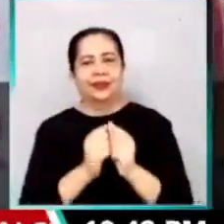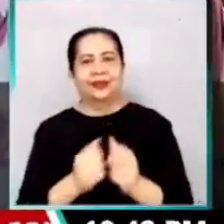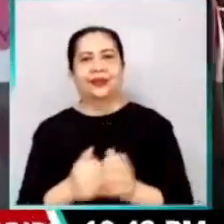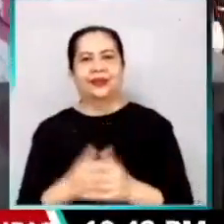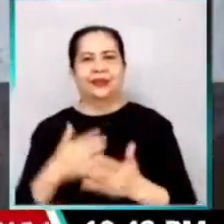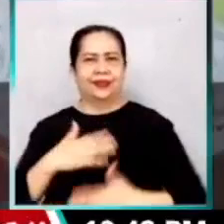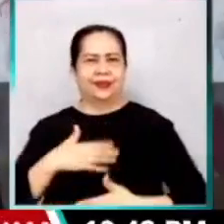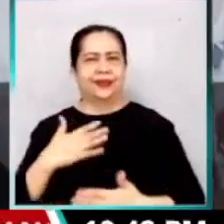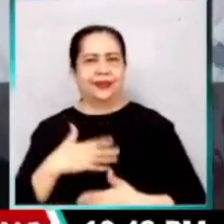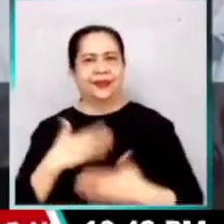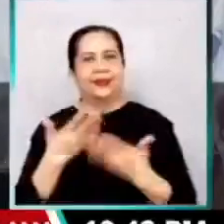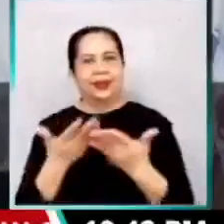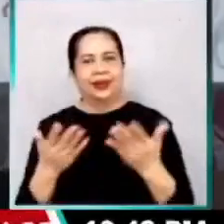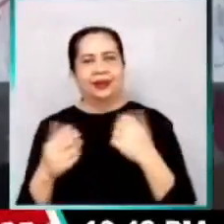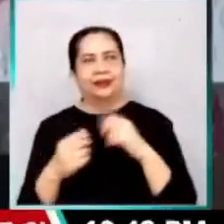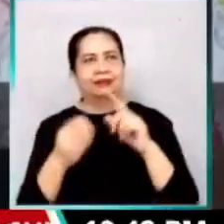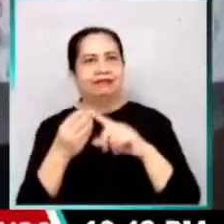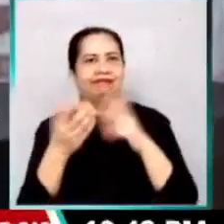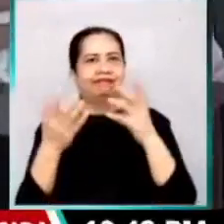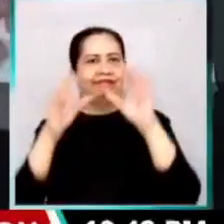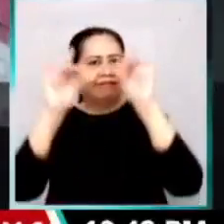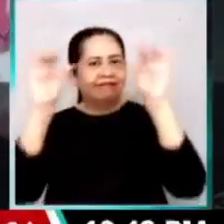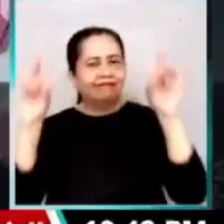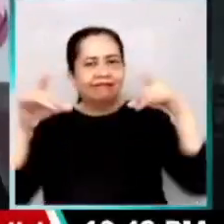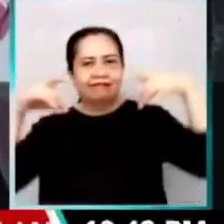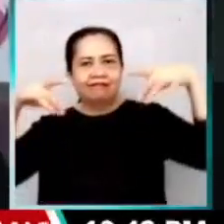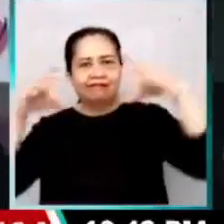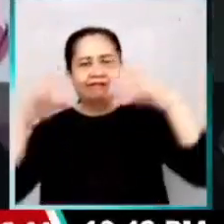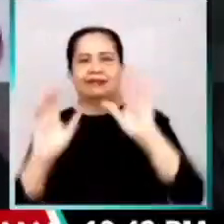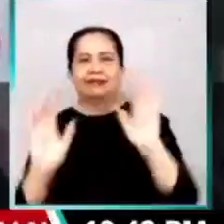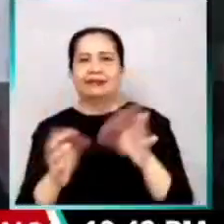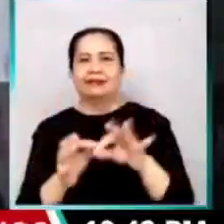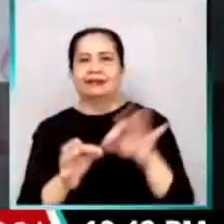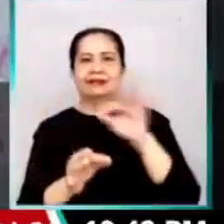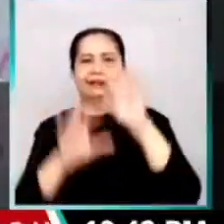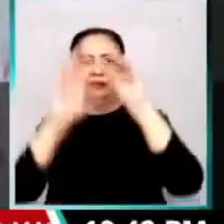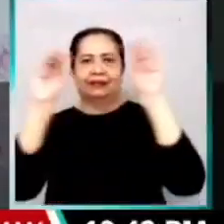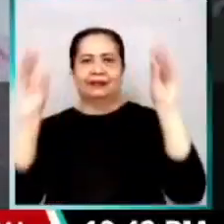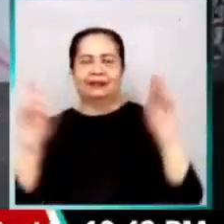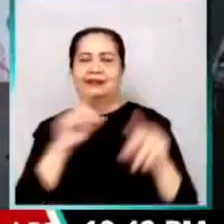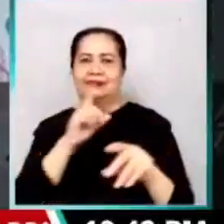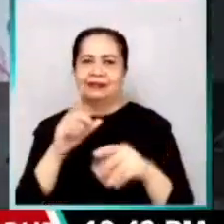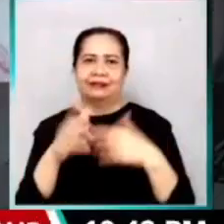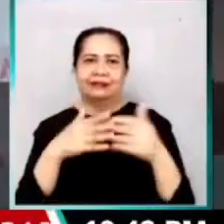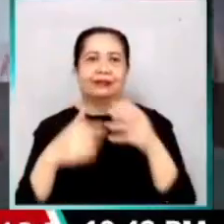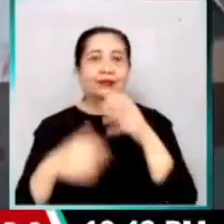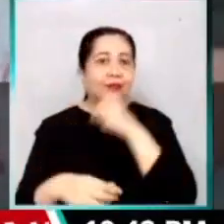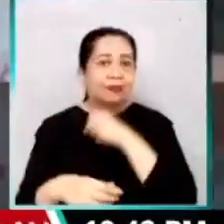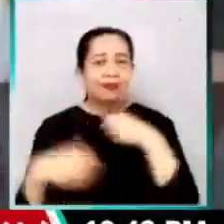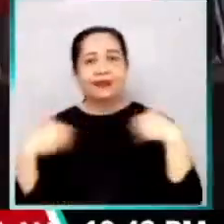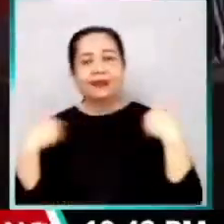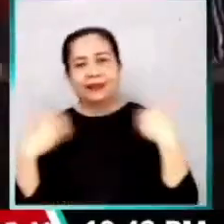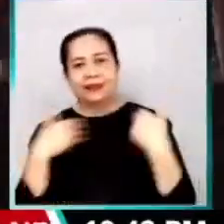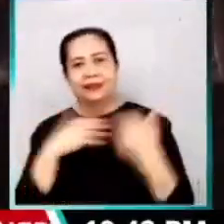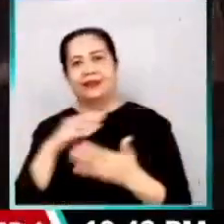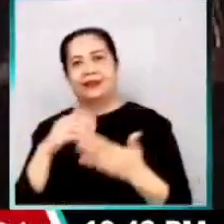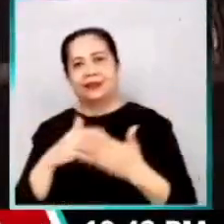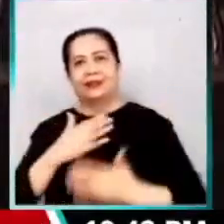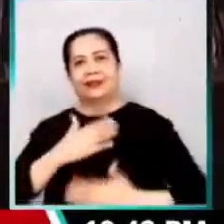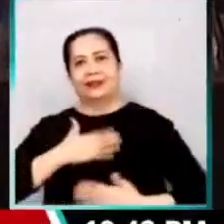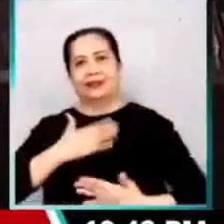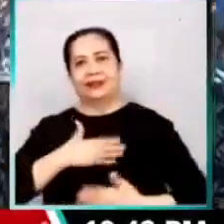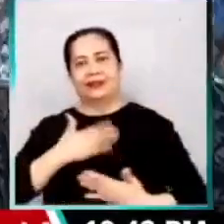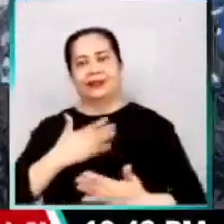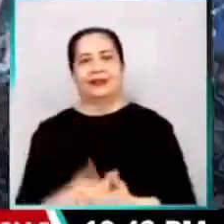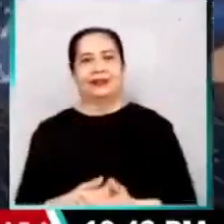mga, about dyan sa mga ilaw, yung mga spirit of Christmas, masaya talaga. Maski po matanda, bata, lahat po magiging masaya. Maging